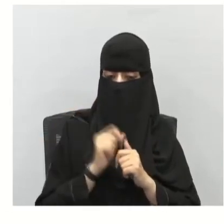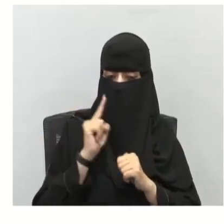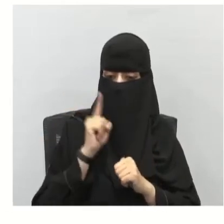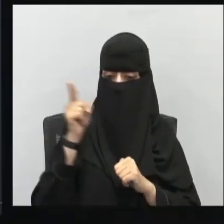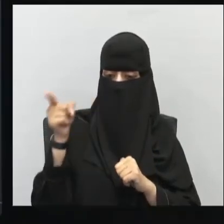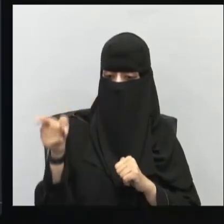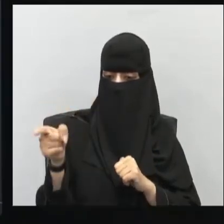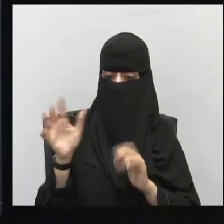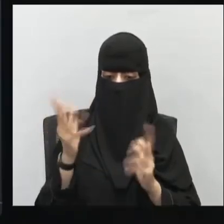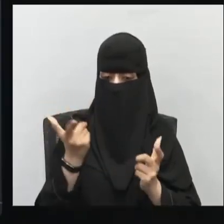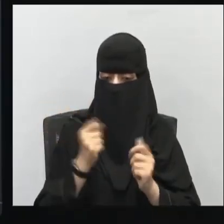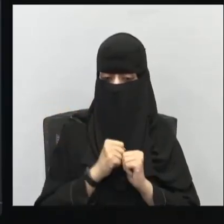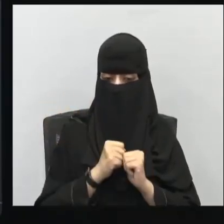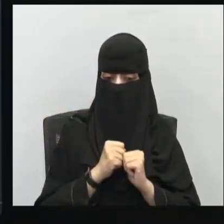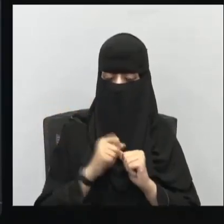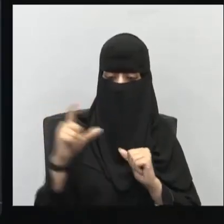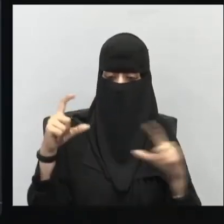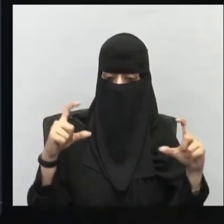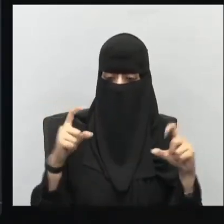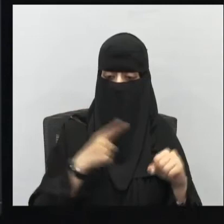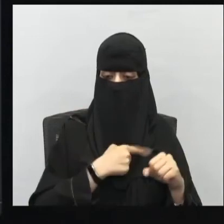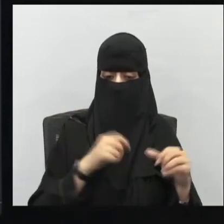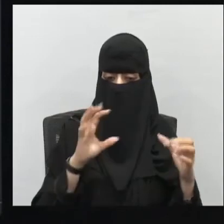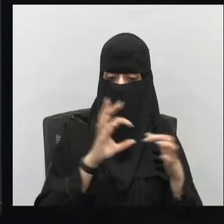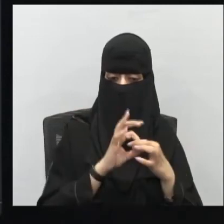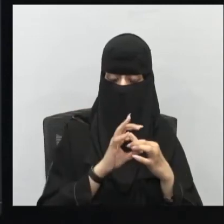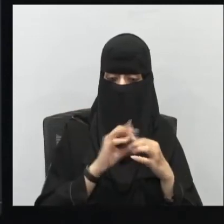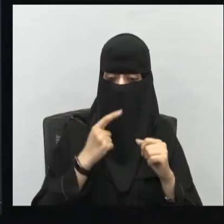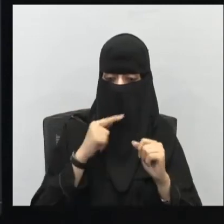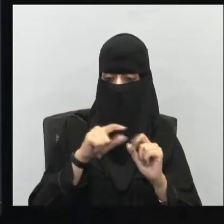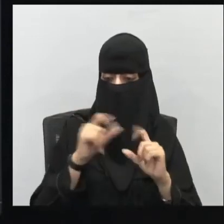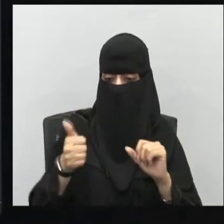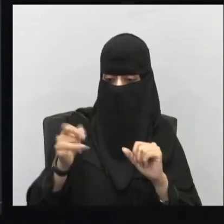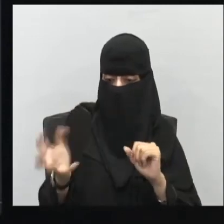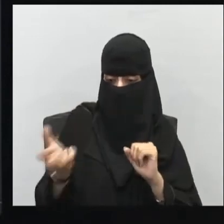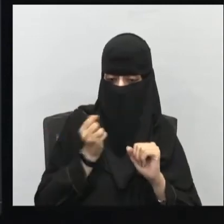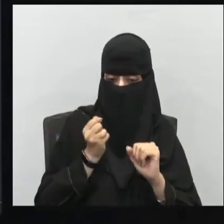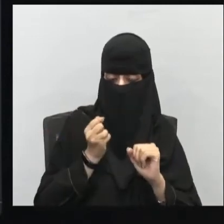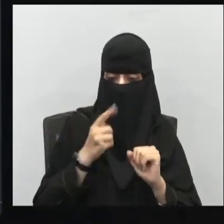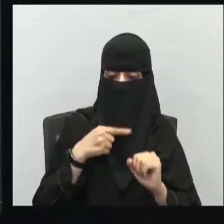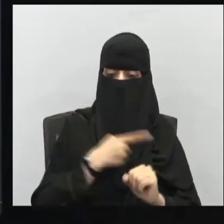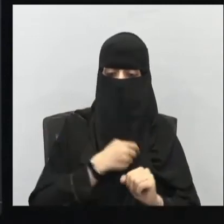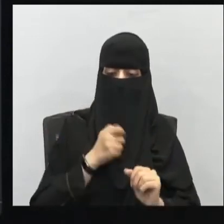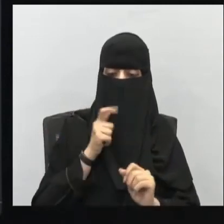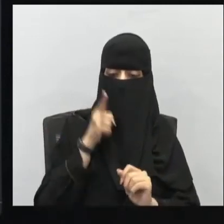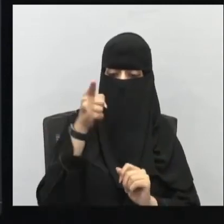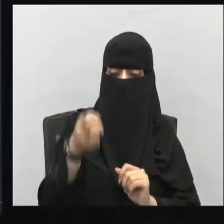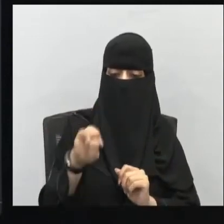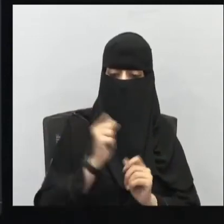هذا هل هي اسم موصول، حرف جر، اسم إشارة؟